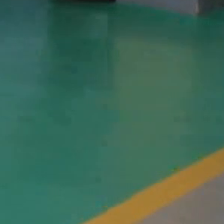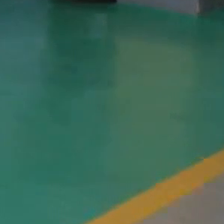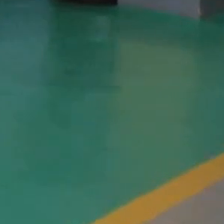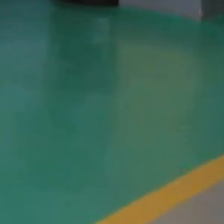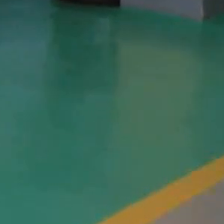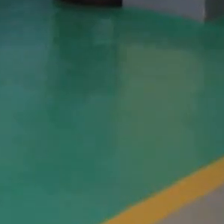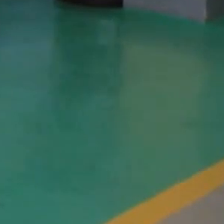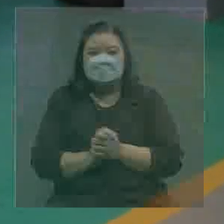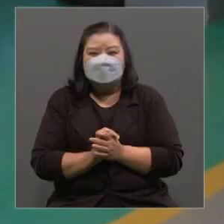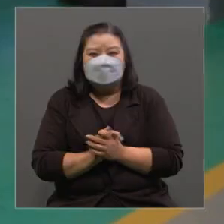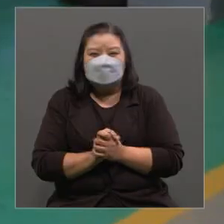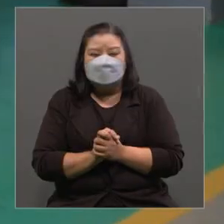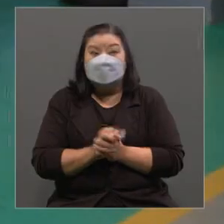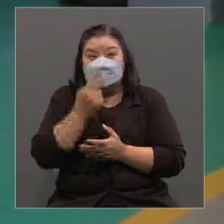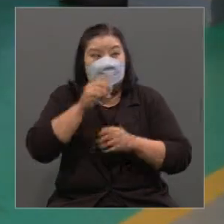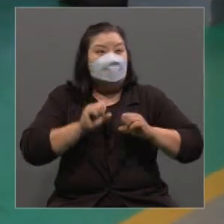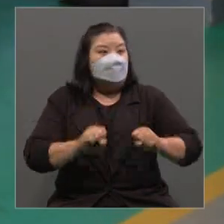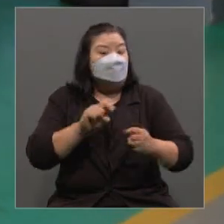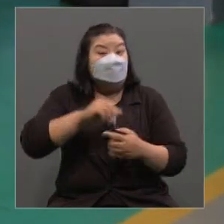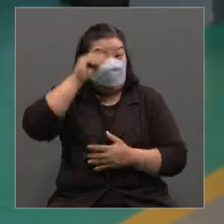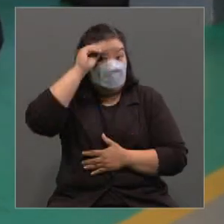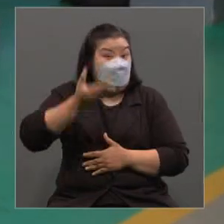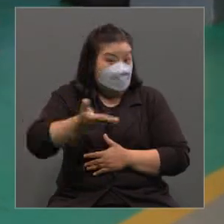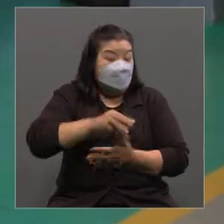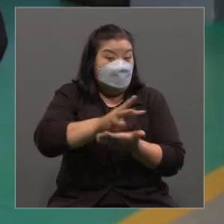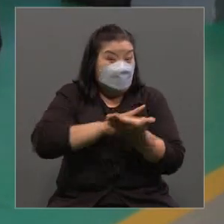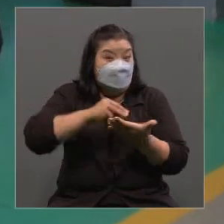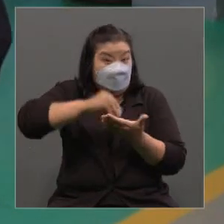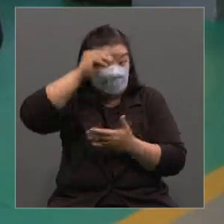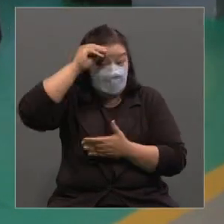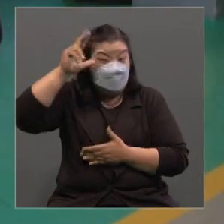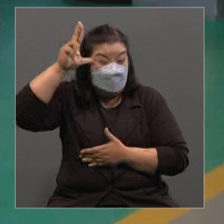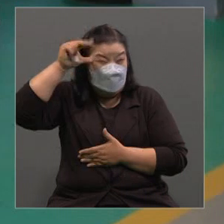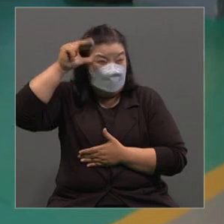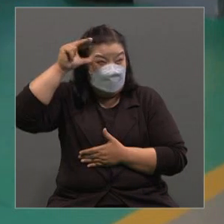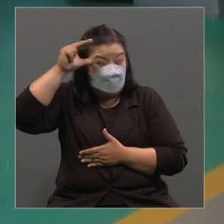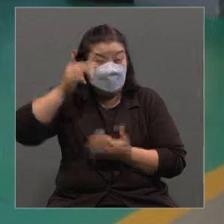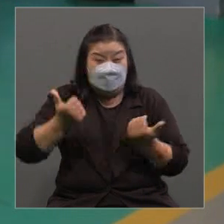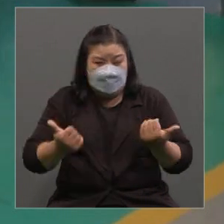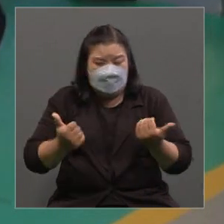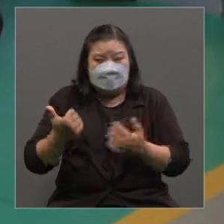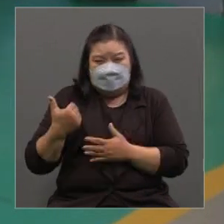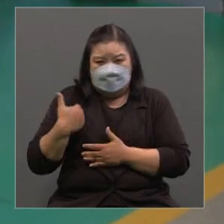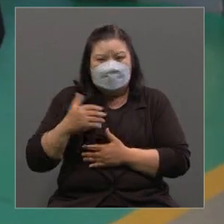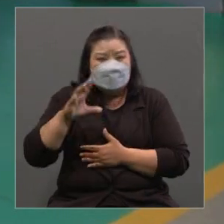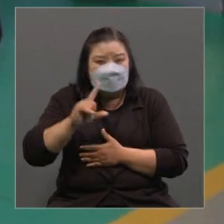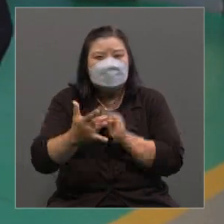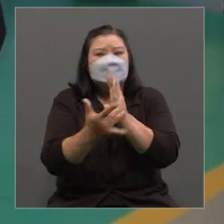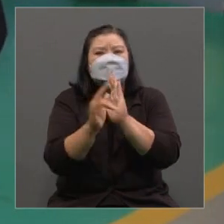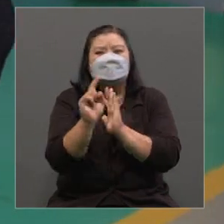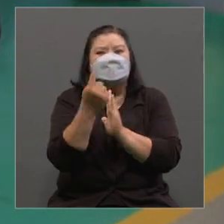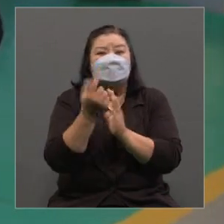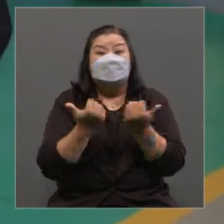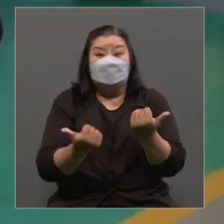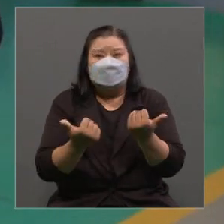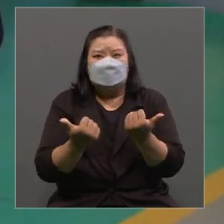พามาดูความสามารถของน้องๆเยาวชนที่วิทยาลัยเทคนิคลำปางนะคะที่ได้มีการนำเอานวัตกรรมต่างๆมา